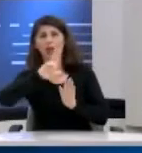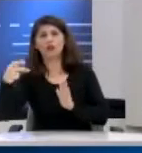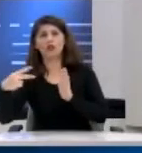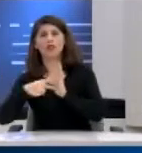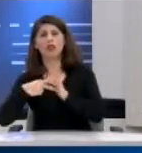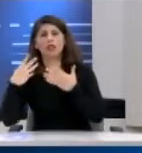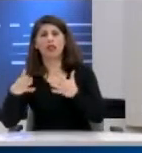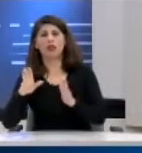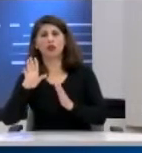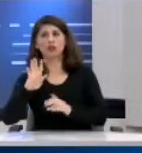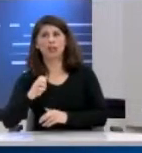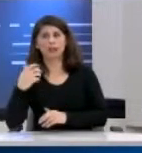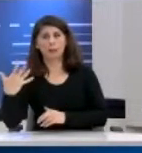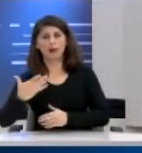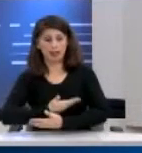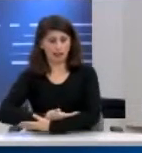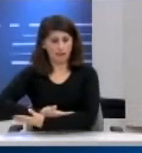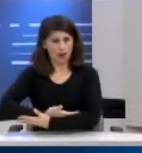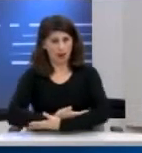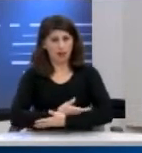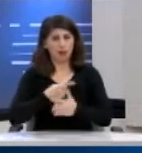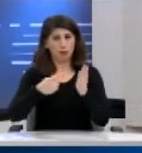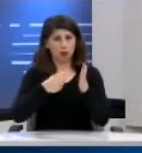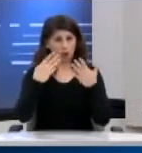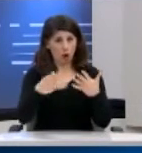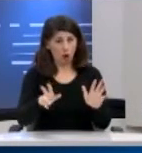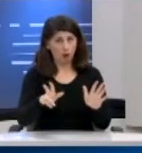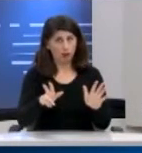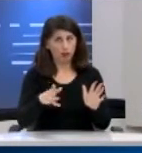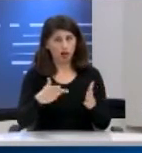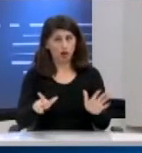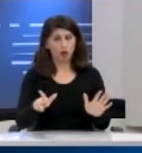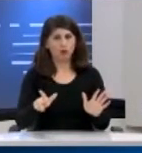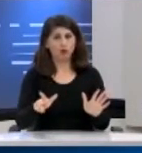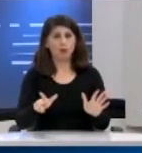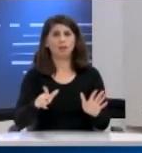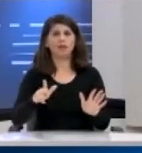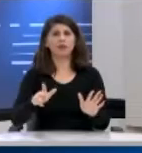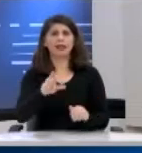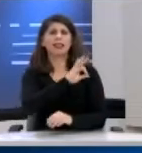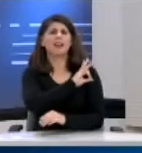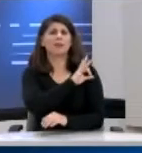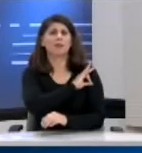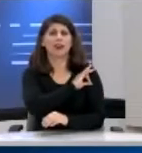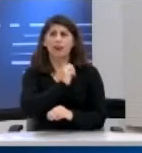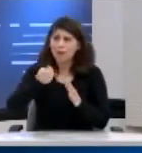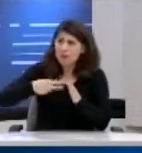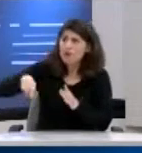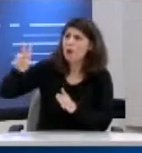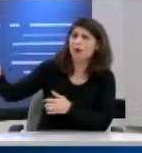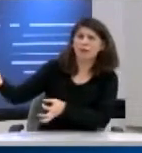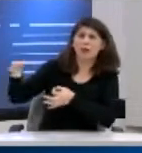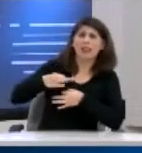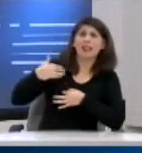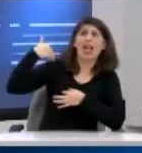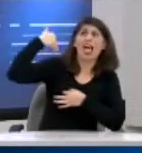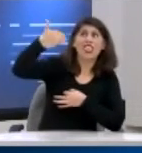2.945 για τα βρέφη και από 1.805 έως 2.375 για τα νήπια. Πολύ περισσότερα πώς θα λέτε ότι θα δώσετε